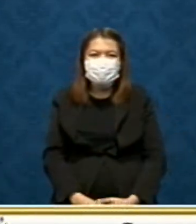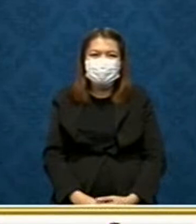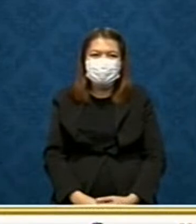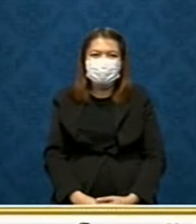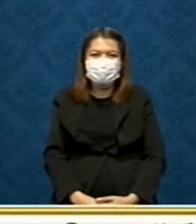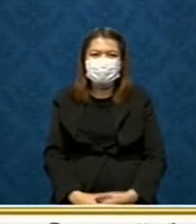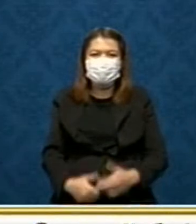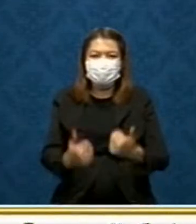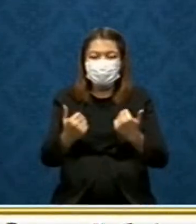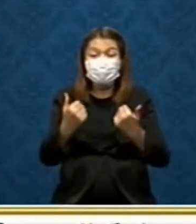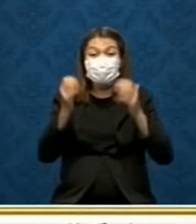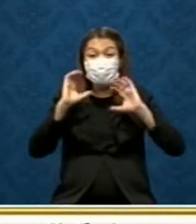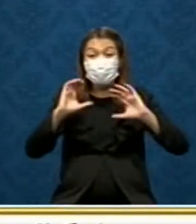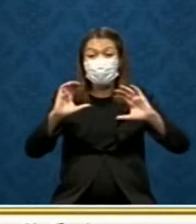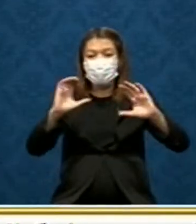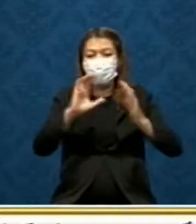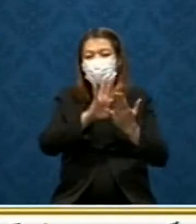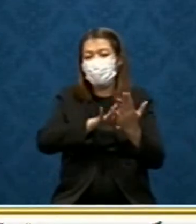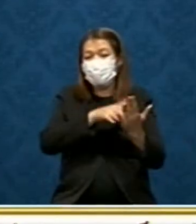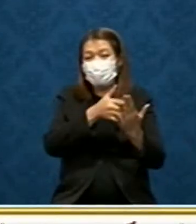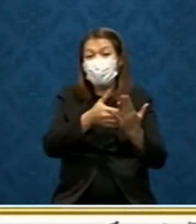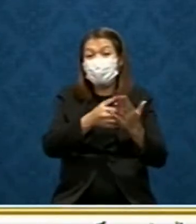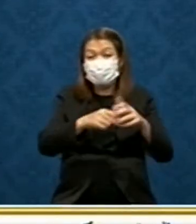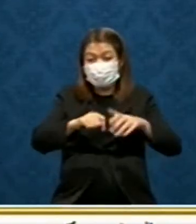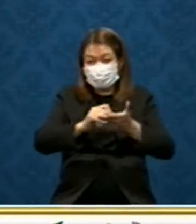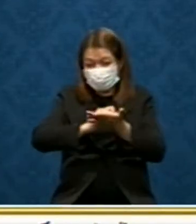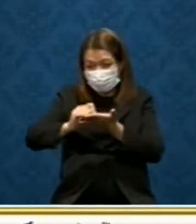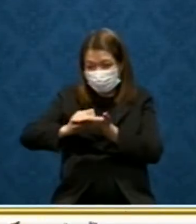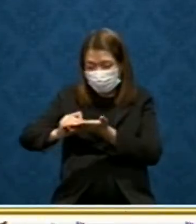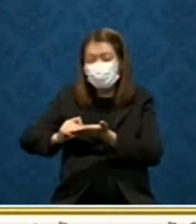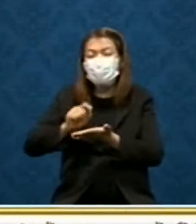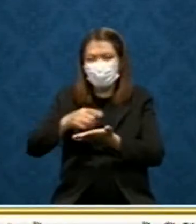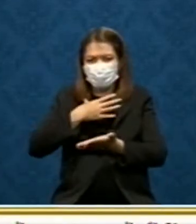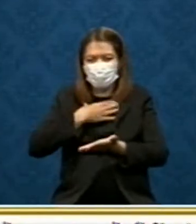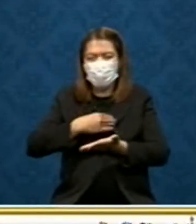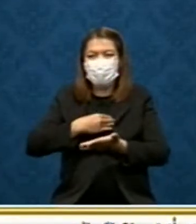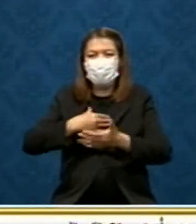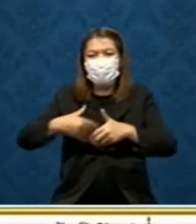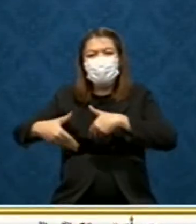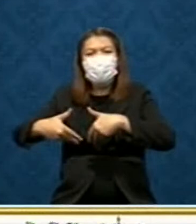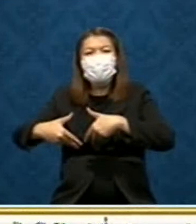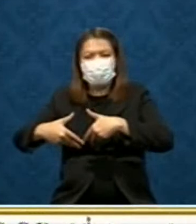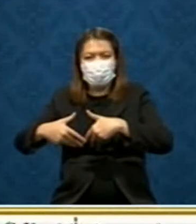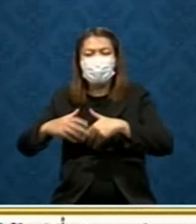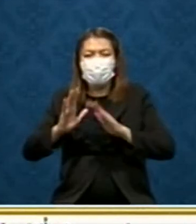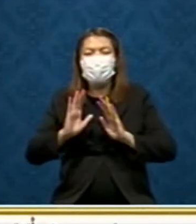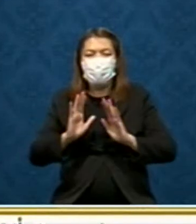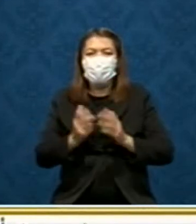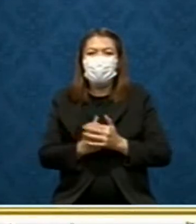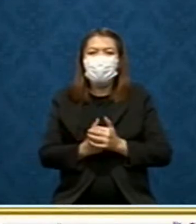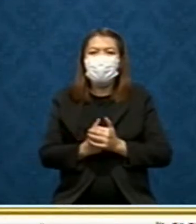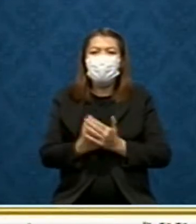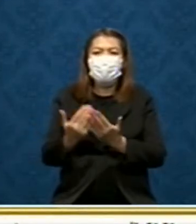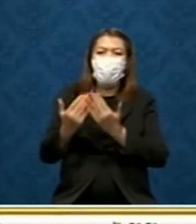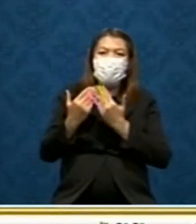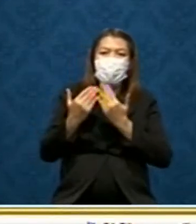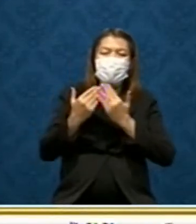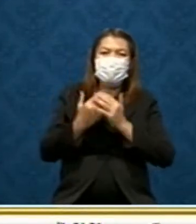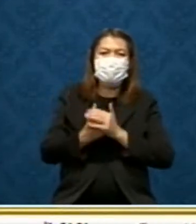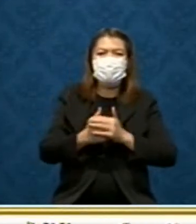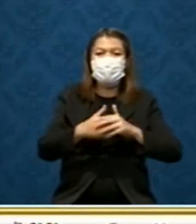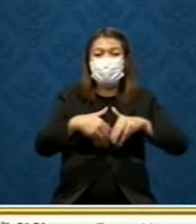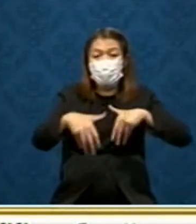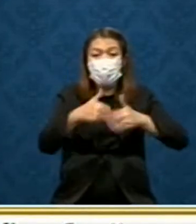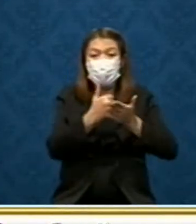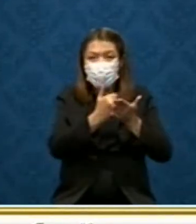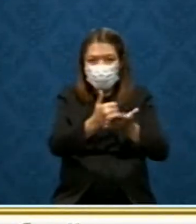พอมาเหรัฐบาลเขียนโยบายข้อนี้ผมกชอบ พระจอาชนก็ฝากคามหวงแล้ยิ่งเราอไปช่วยชาวบาน Zombกครั้